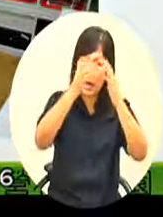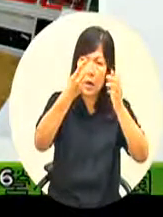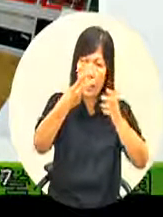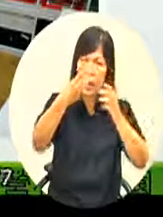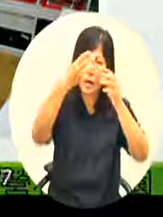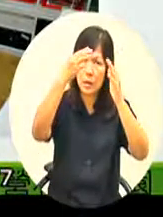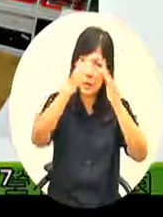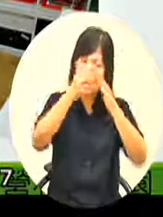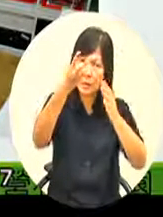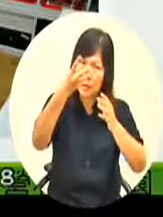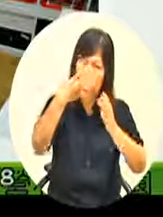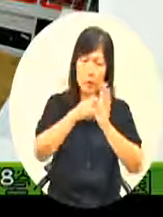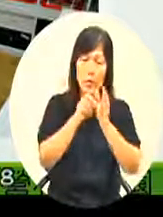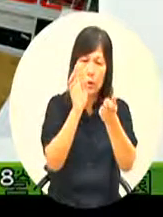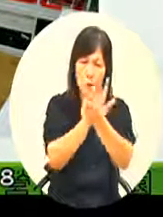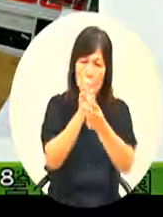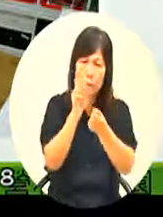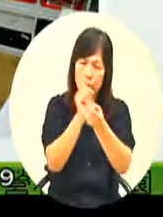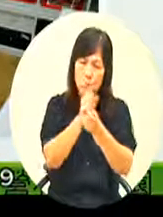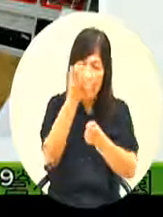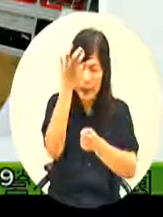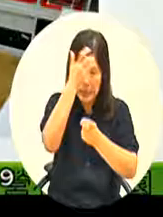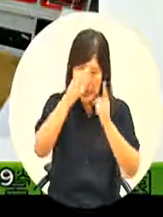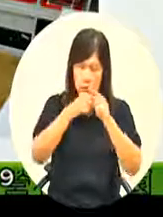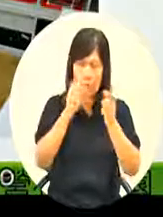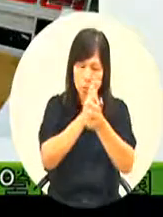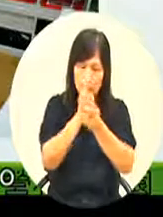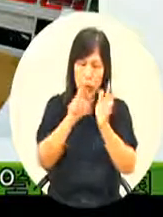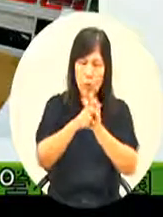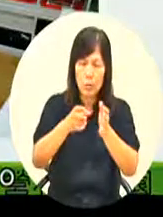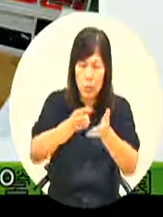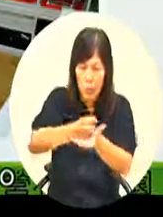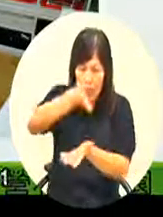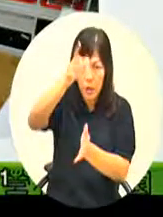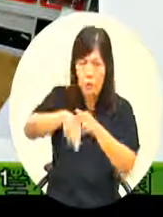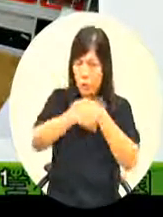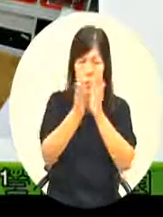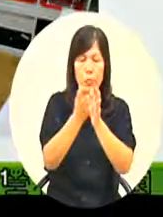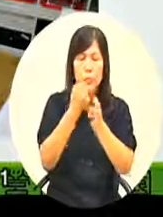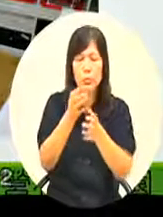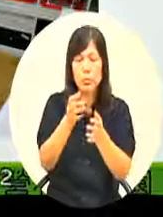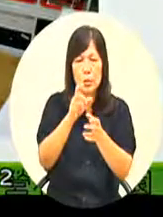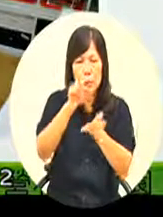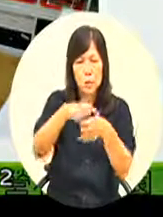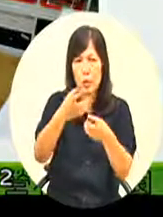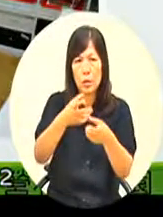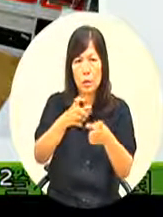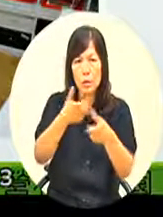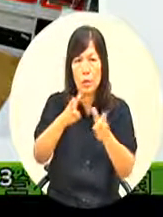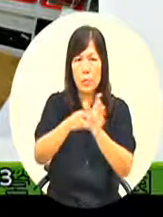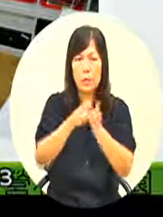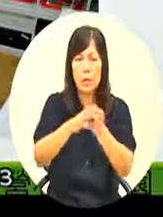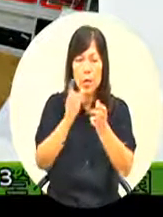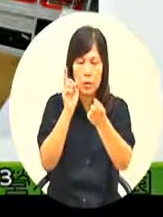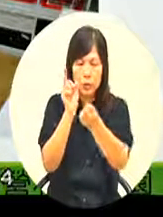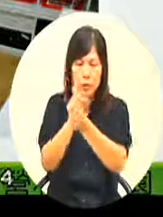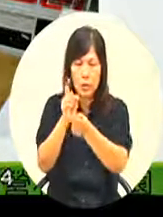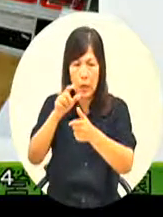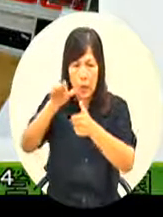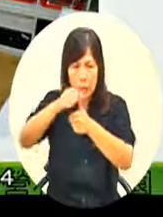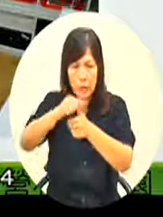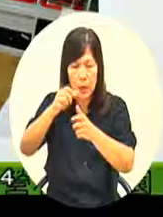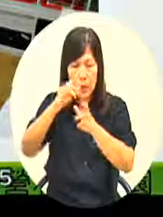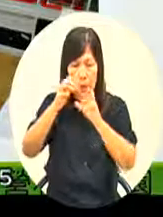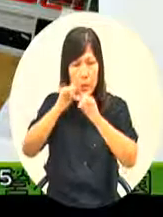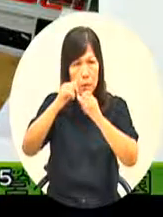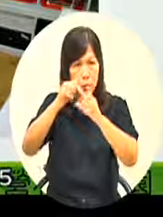人的一些照顾。那整个大楼其实都是非营利组织在做这个经营，照顾了整个五甲社区。那